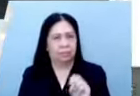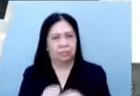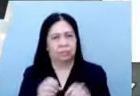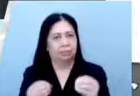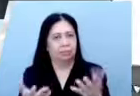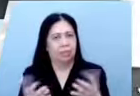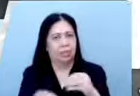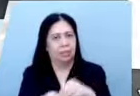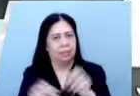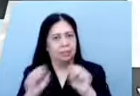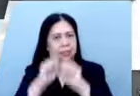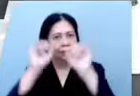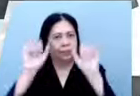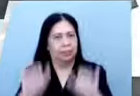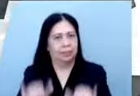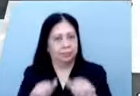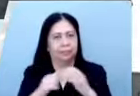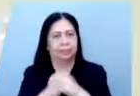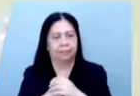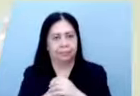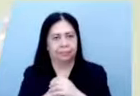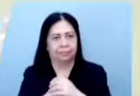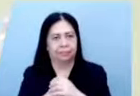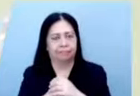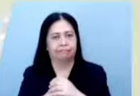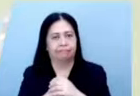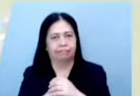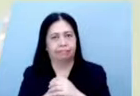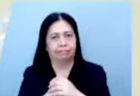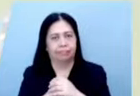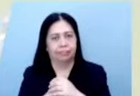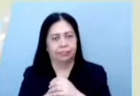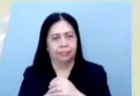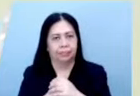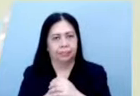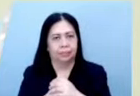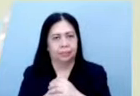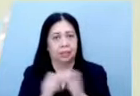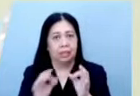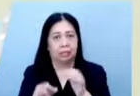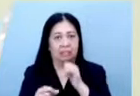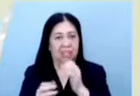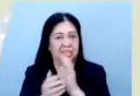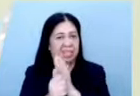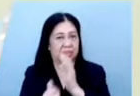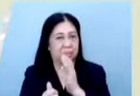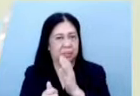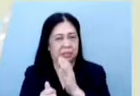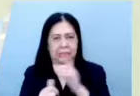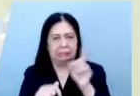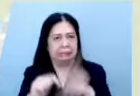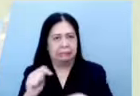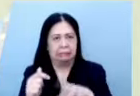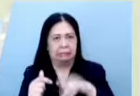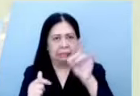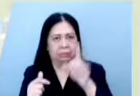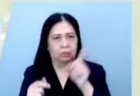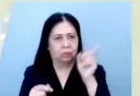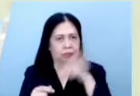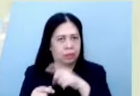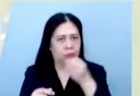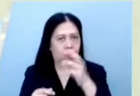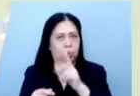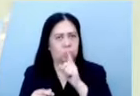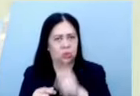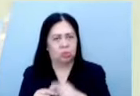So curious yan. Mga hindi expert, hindi ma-determine kung peke or totoo, nagagamit siya